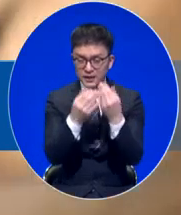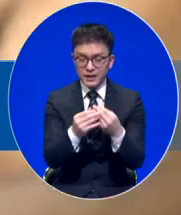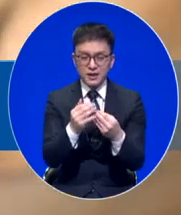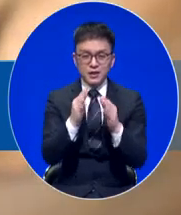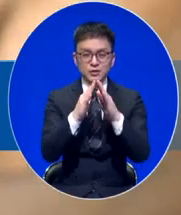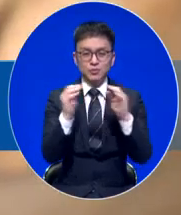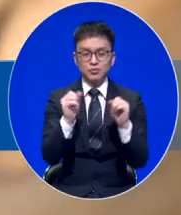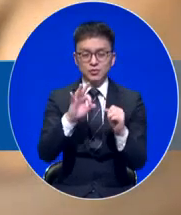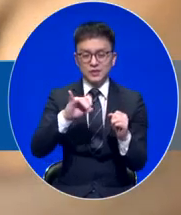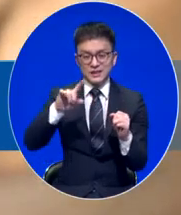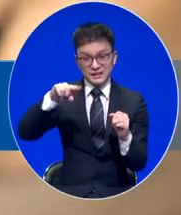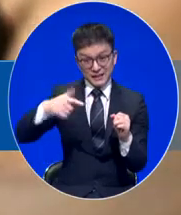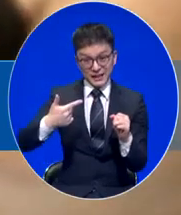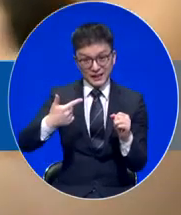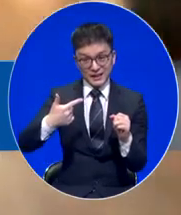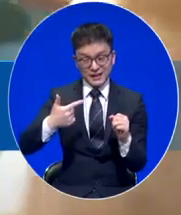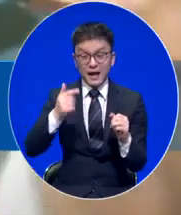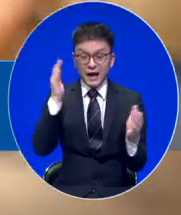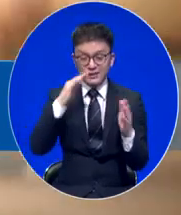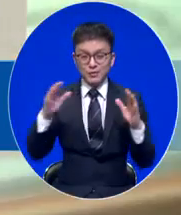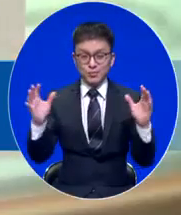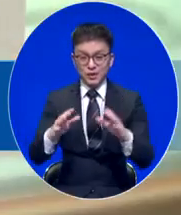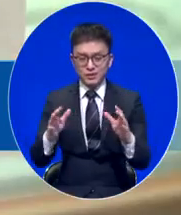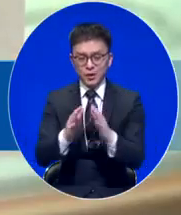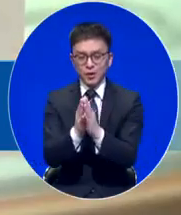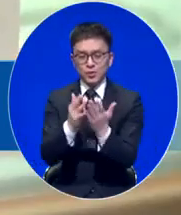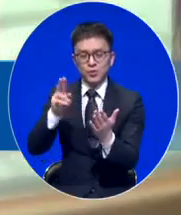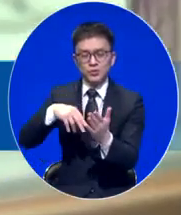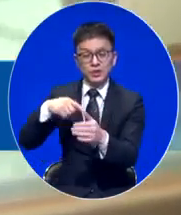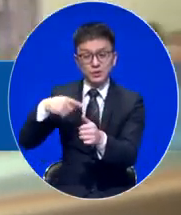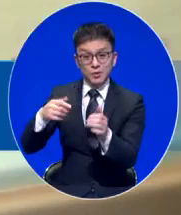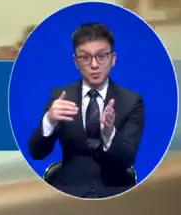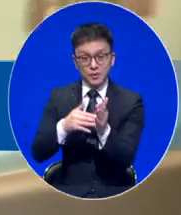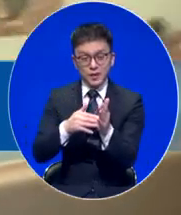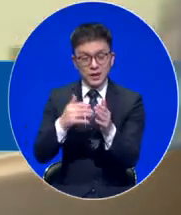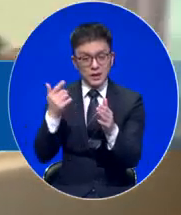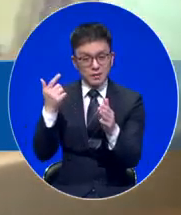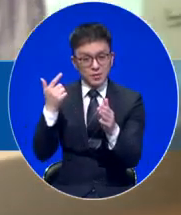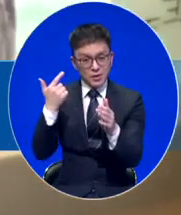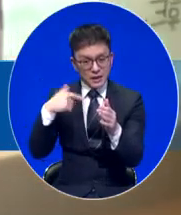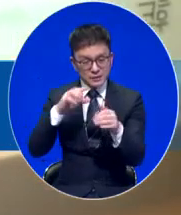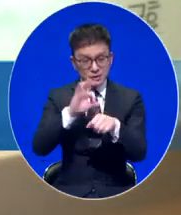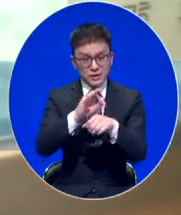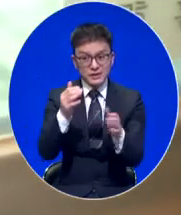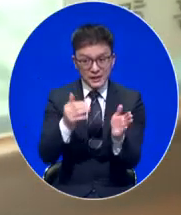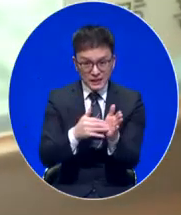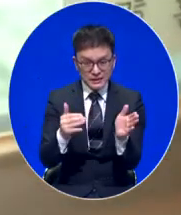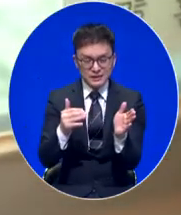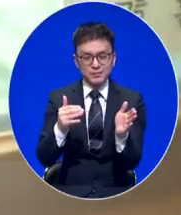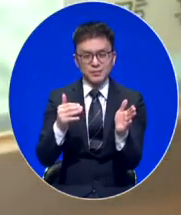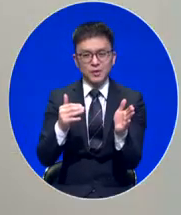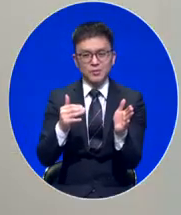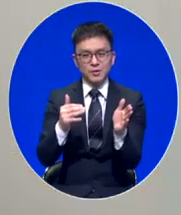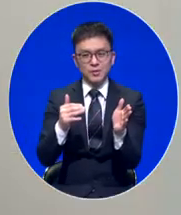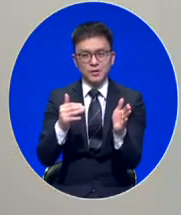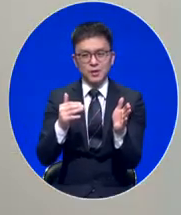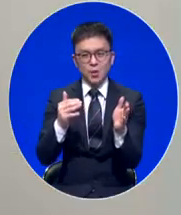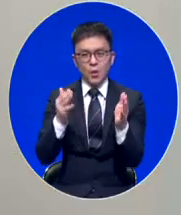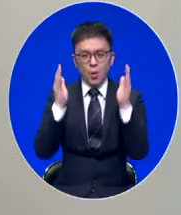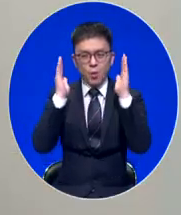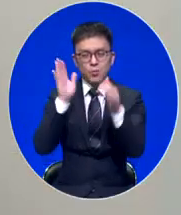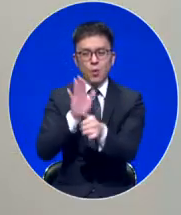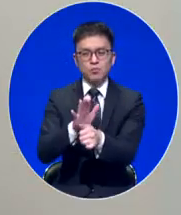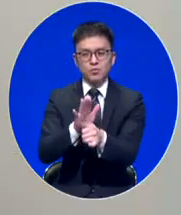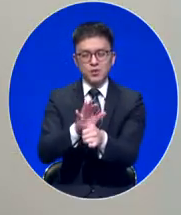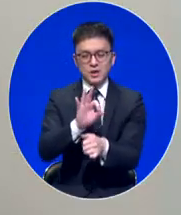6시까지는 숙제나 아니면 독서지도를 하고요 그 이후에 10시까지는 야간 2 범을 선택적 으로 하기도 합니다 네 그럼